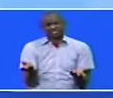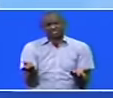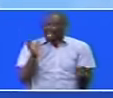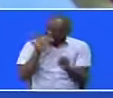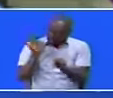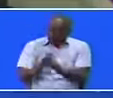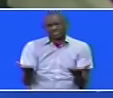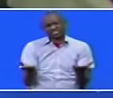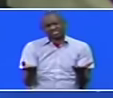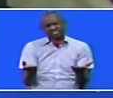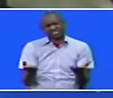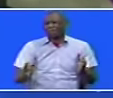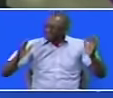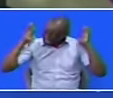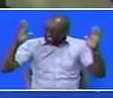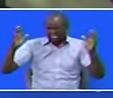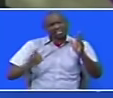ni mingi, it's huge